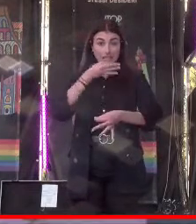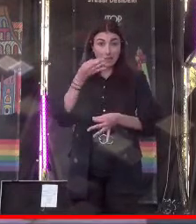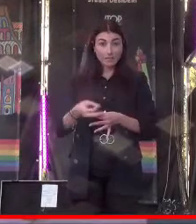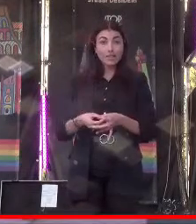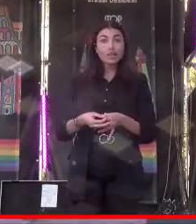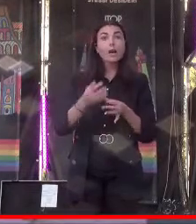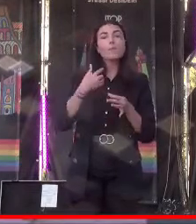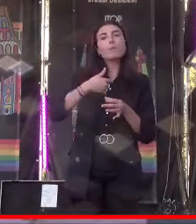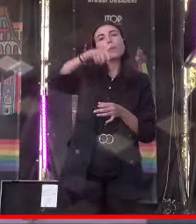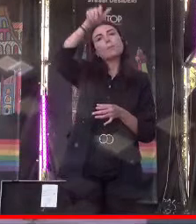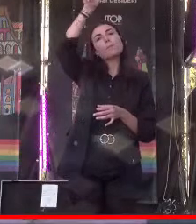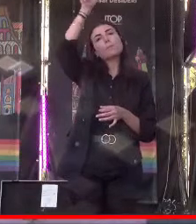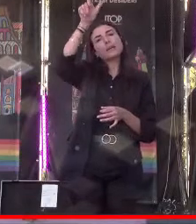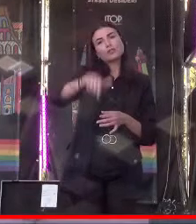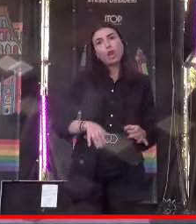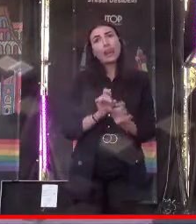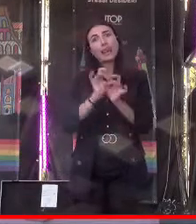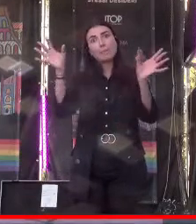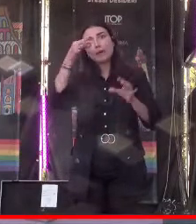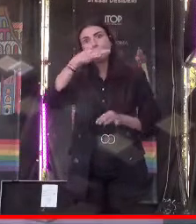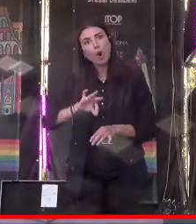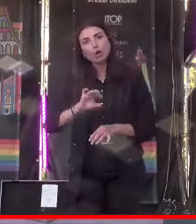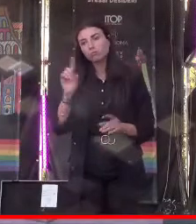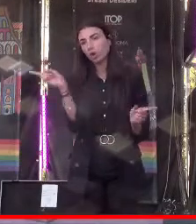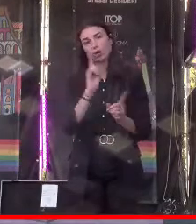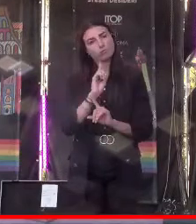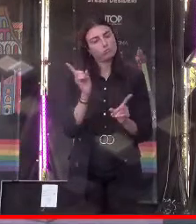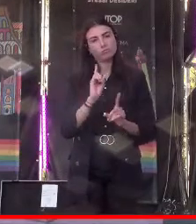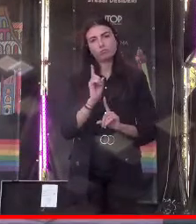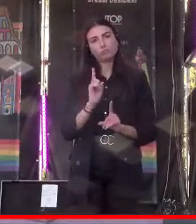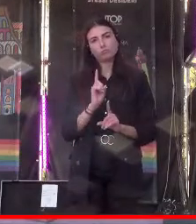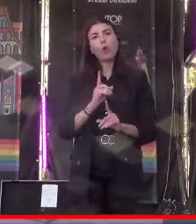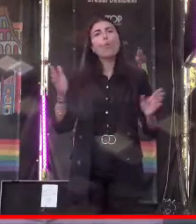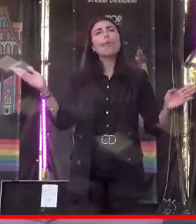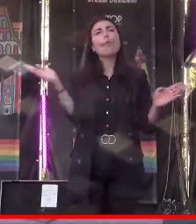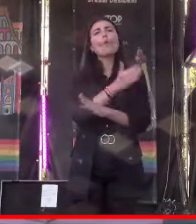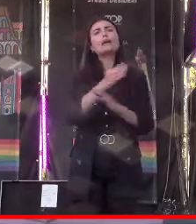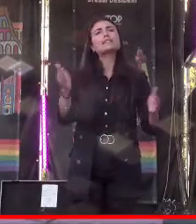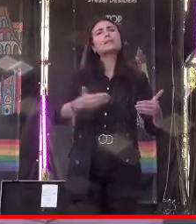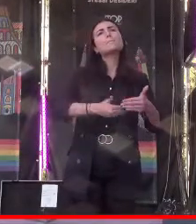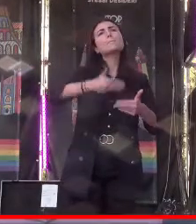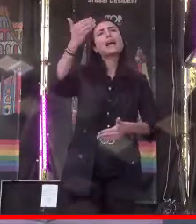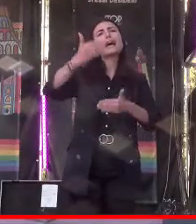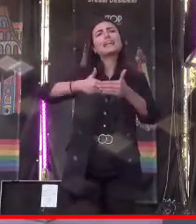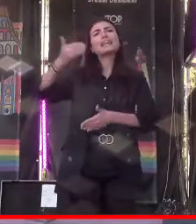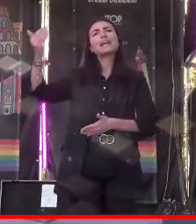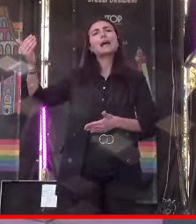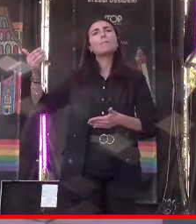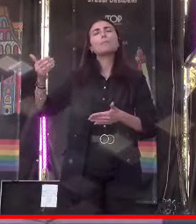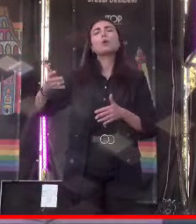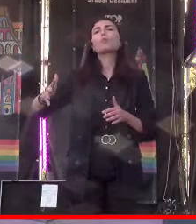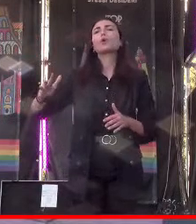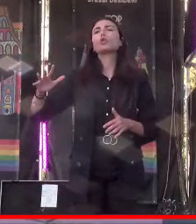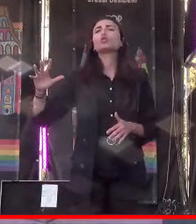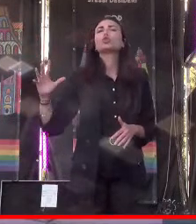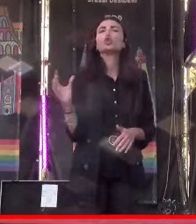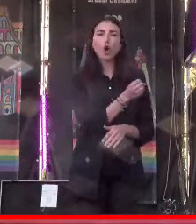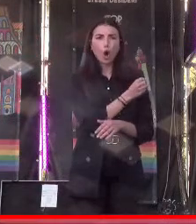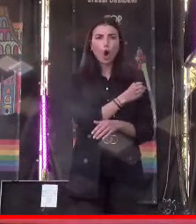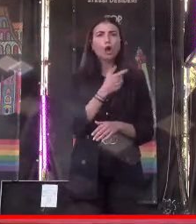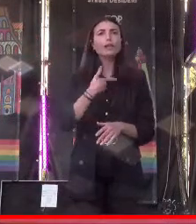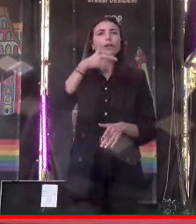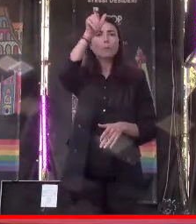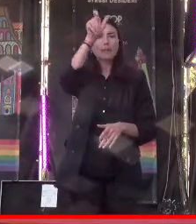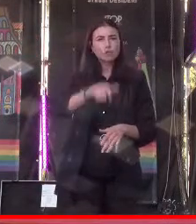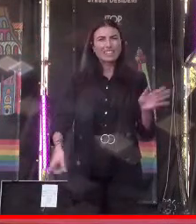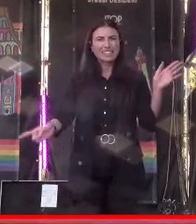libertà, del diritto di essere libero. Quindi qualsiasi barriera toglie a un individuo un diritto fondamentale,